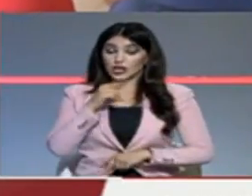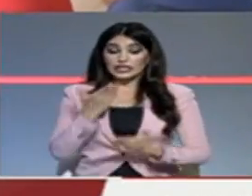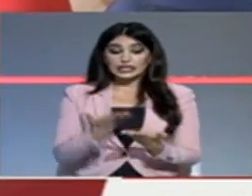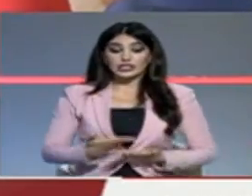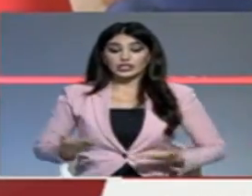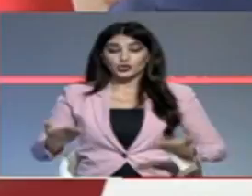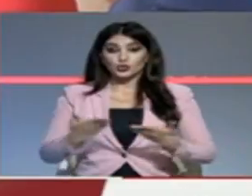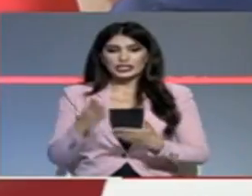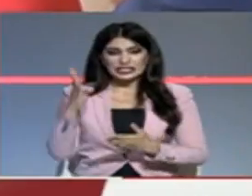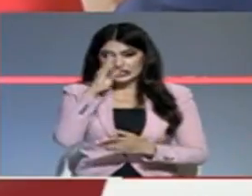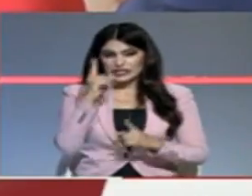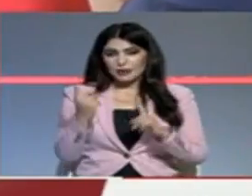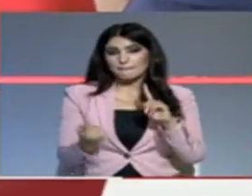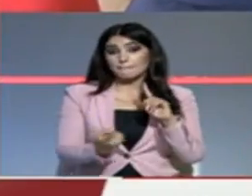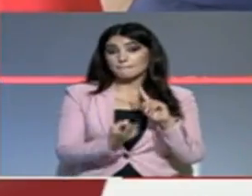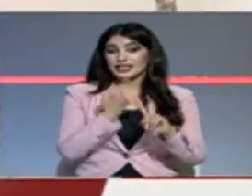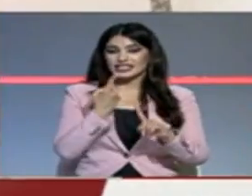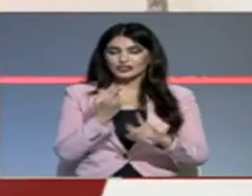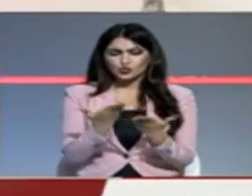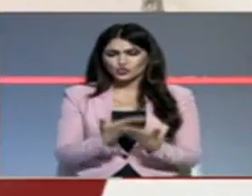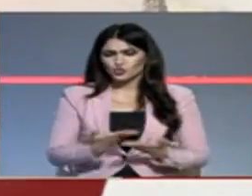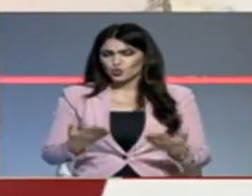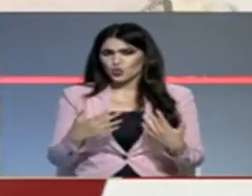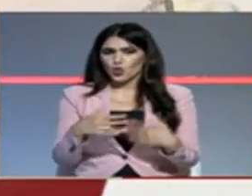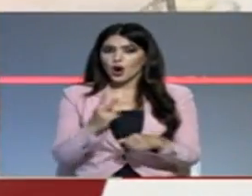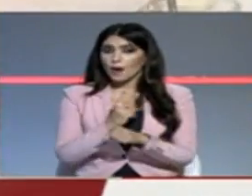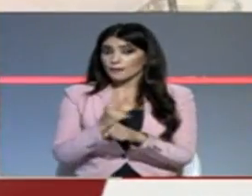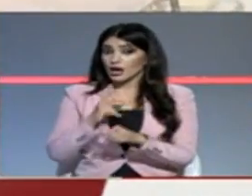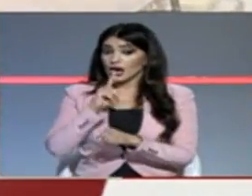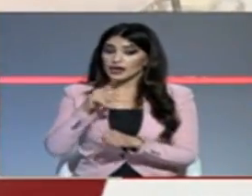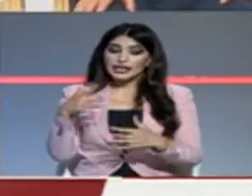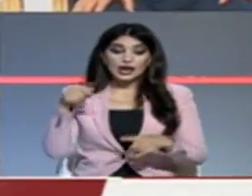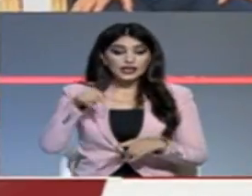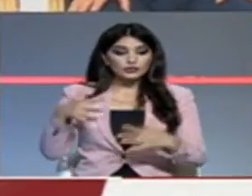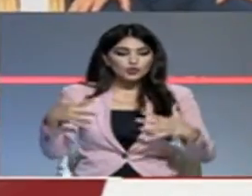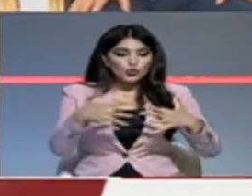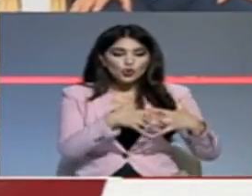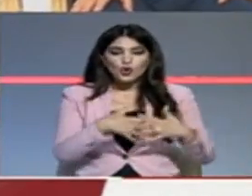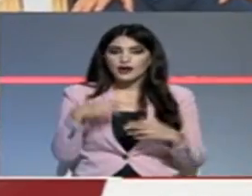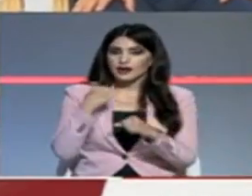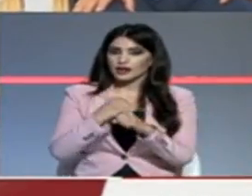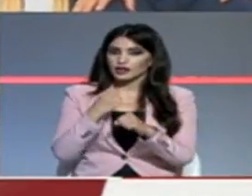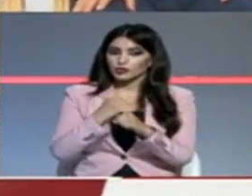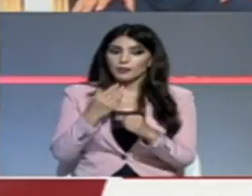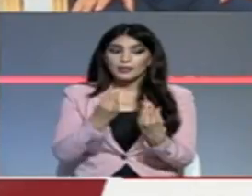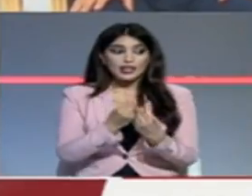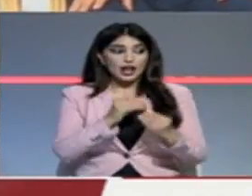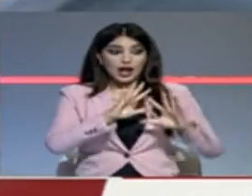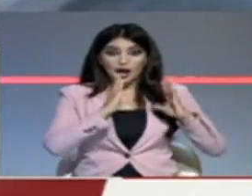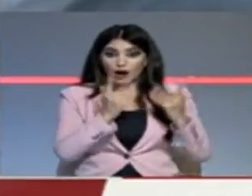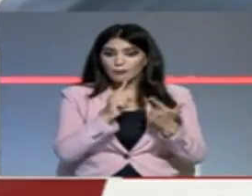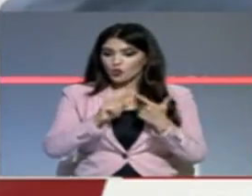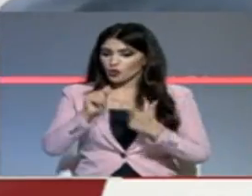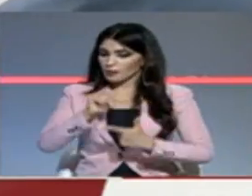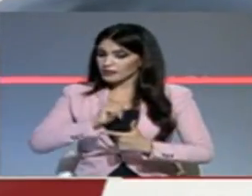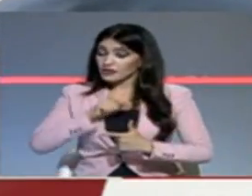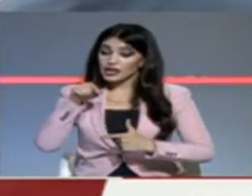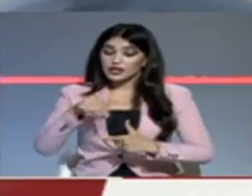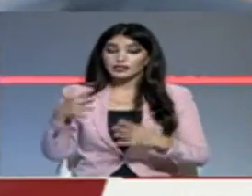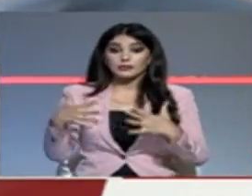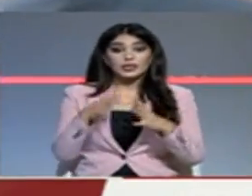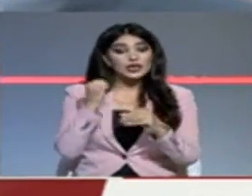وضعيه استثنائيه و فتره حرجه تقتضي تضافر كل الجهود في القطاع العام والخاص وتقديم